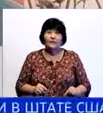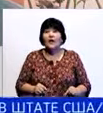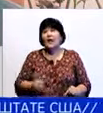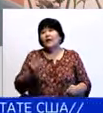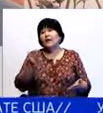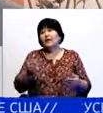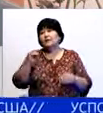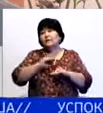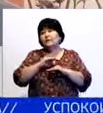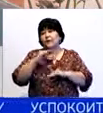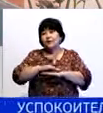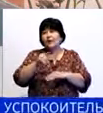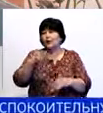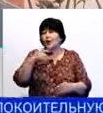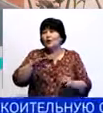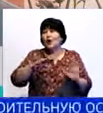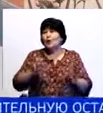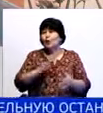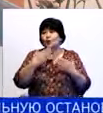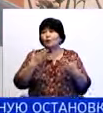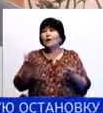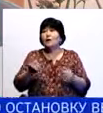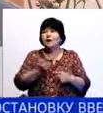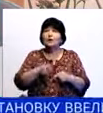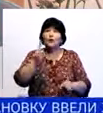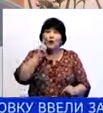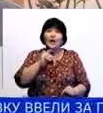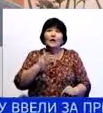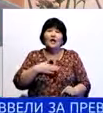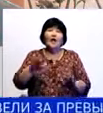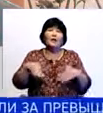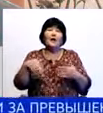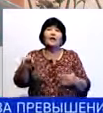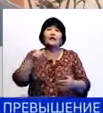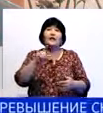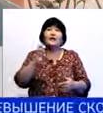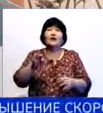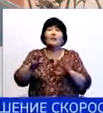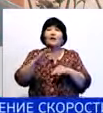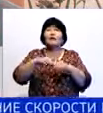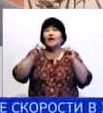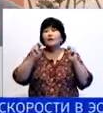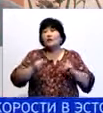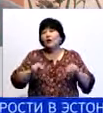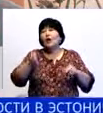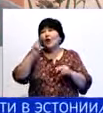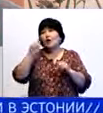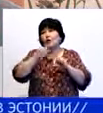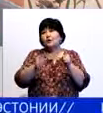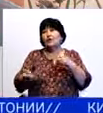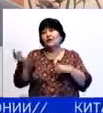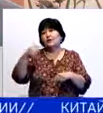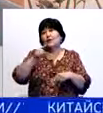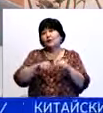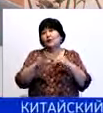Ей все предметы даются легко, она не устает учиться, получает от этого удовольствие. Я предлагаю Дильнас, которая выбрала профессию учителя, после окончания учебы